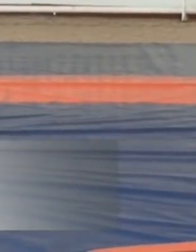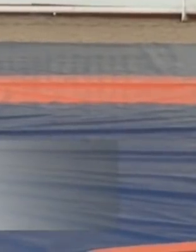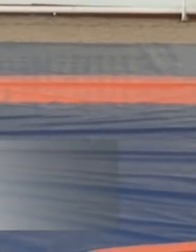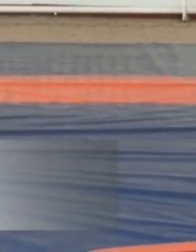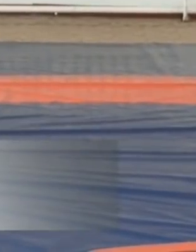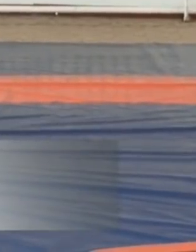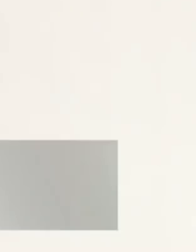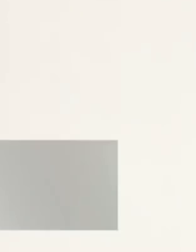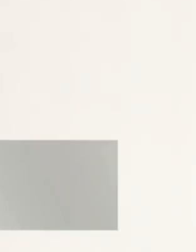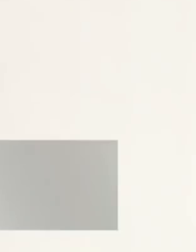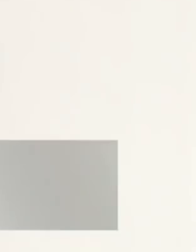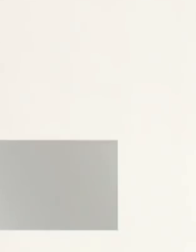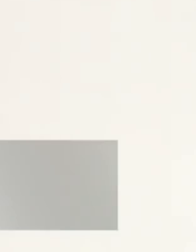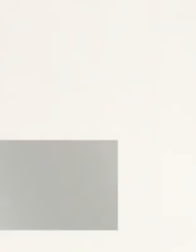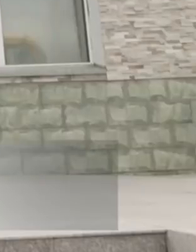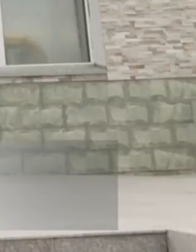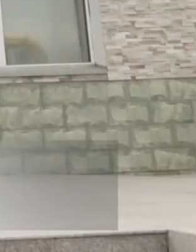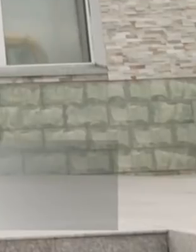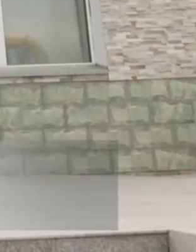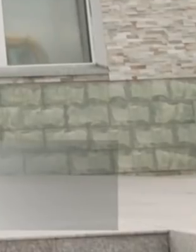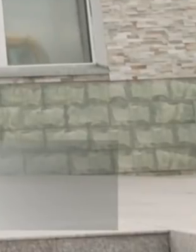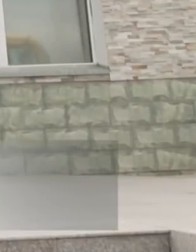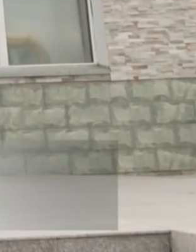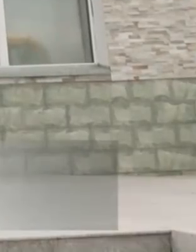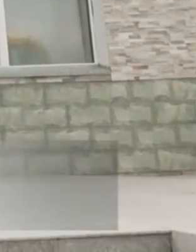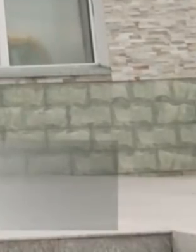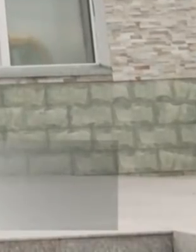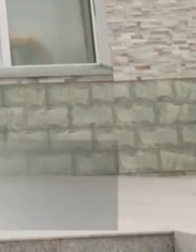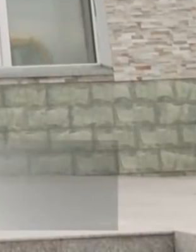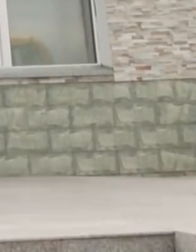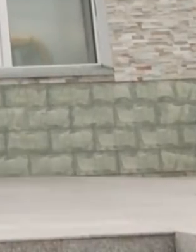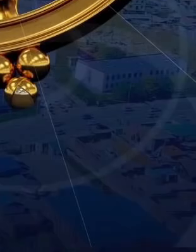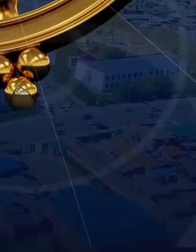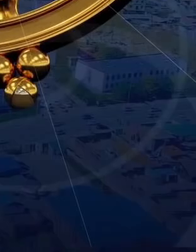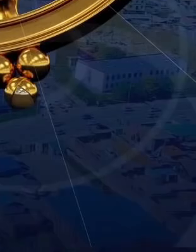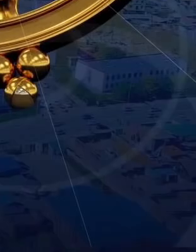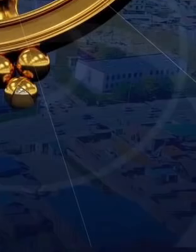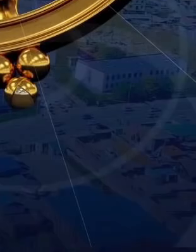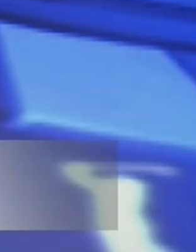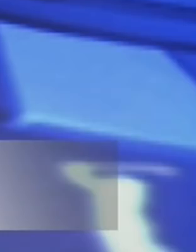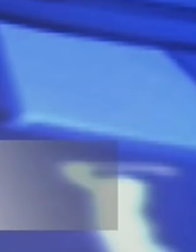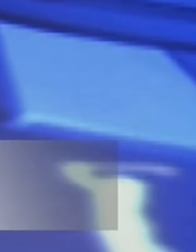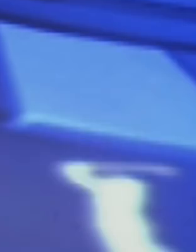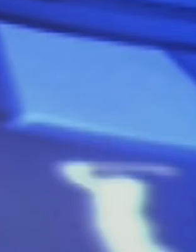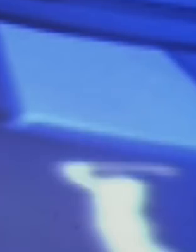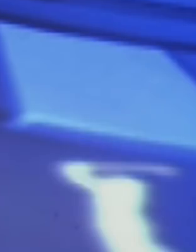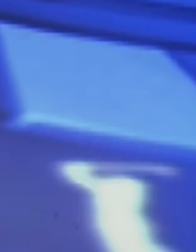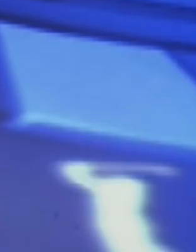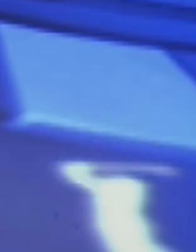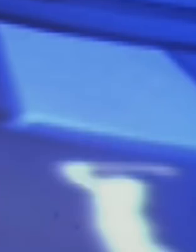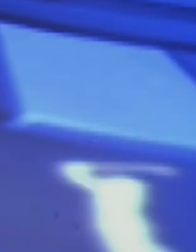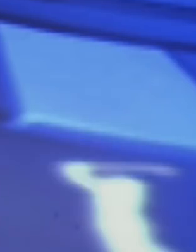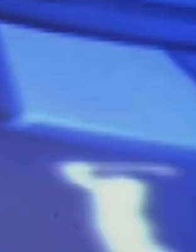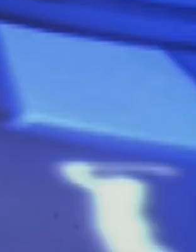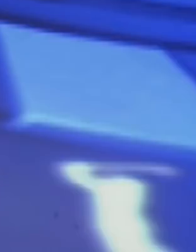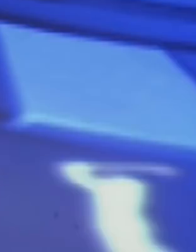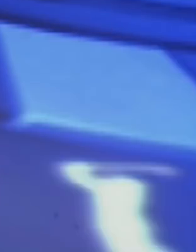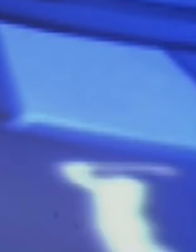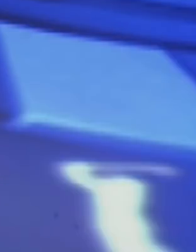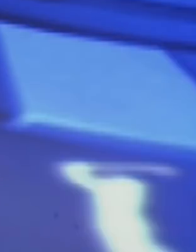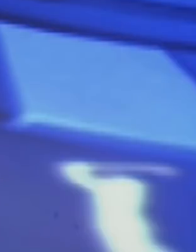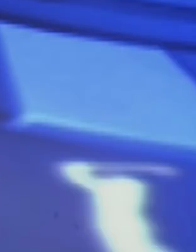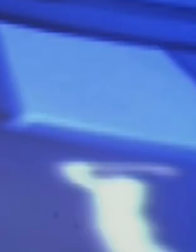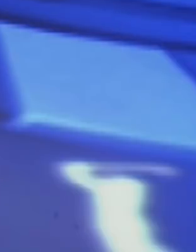баг тамирчид 8-р сарын 10-нд Оросын албаны улсыг зорино. Бидний үлдсэн спортын мэдээ